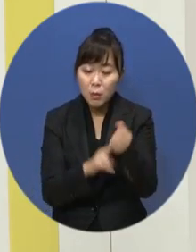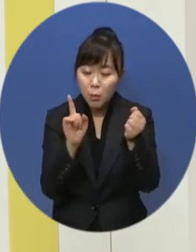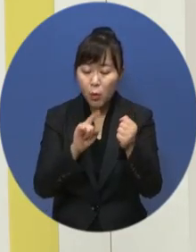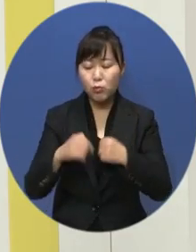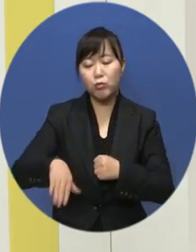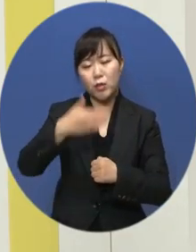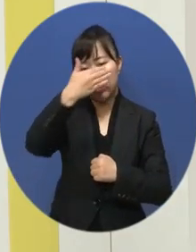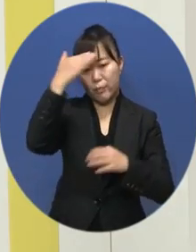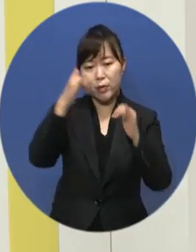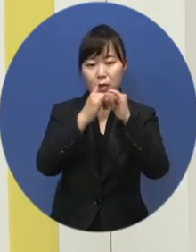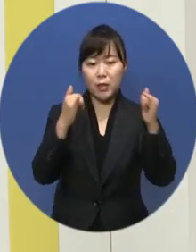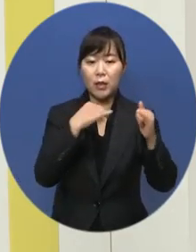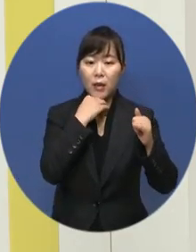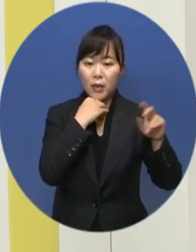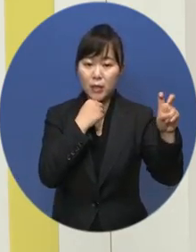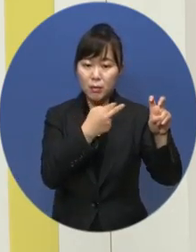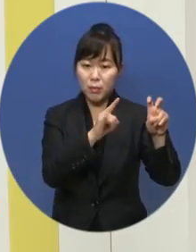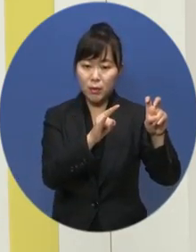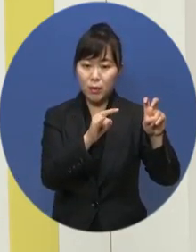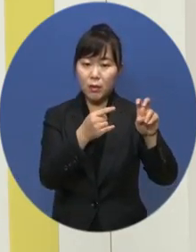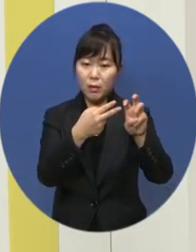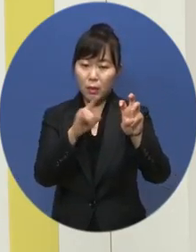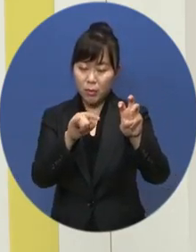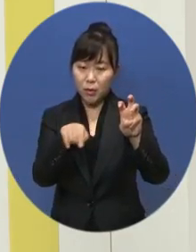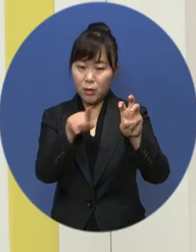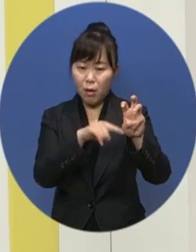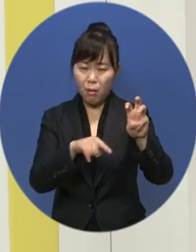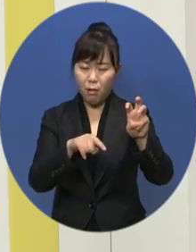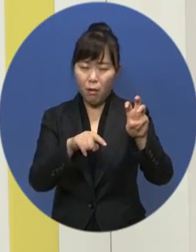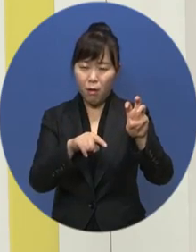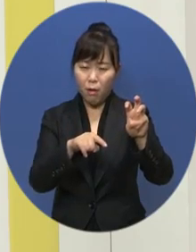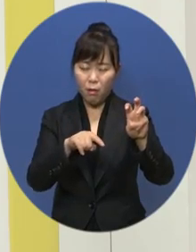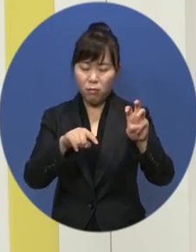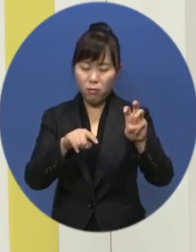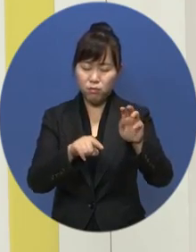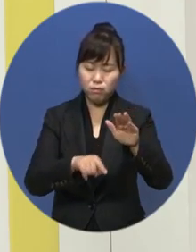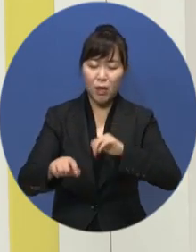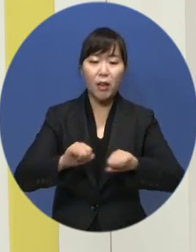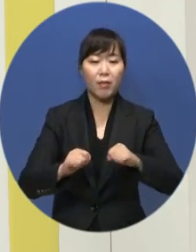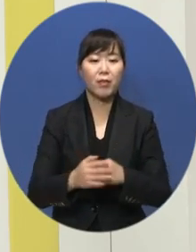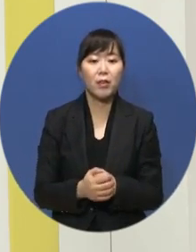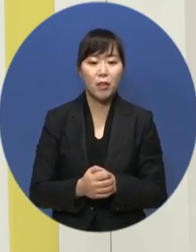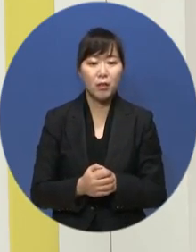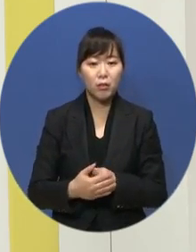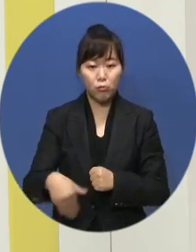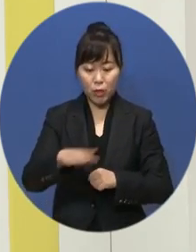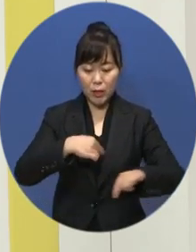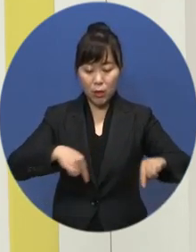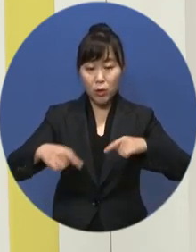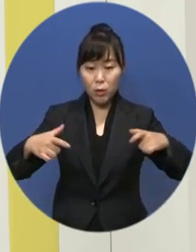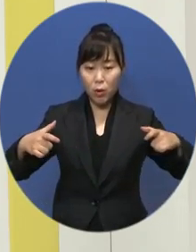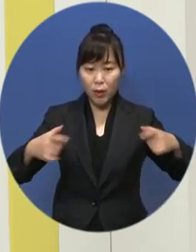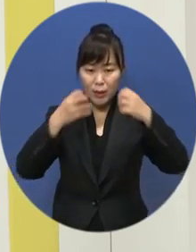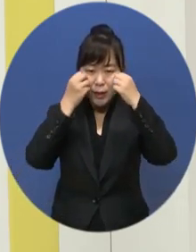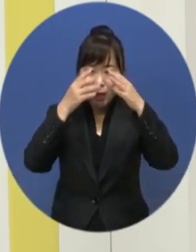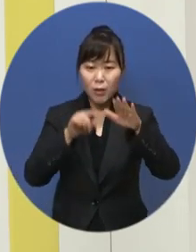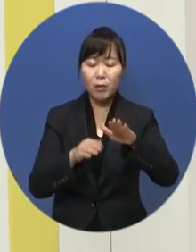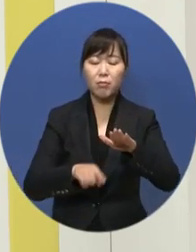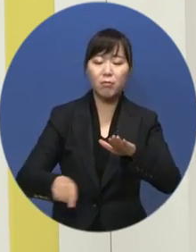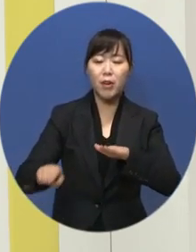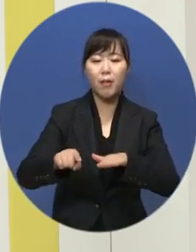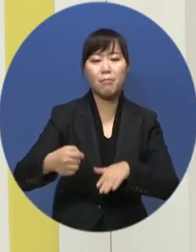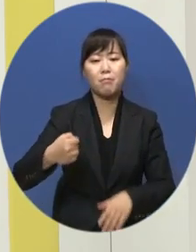젊은이 20, 30대가 주역이 되고 있었습니다. 우리 정치권도 새로운